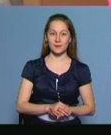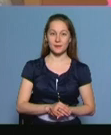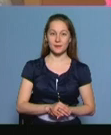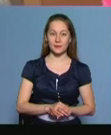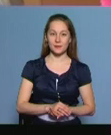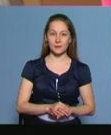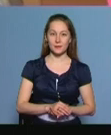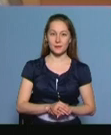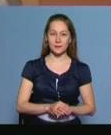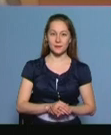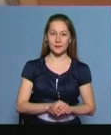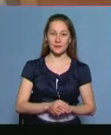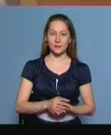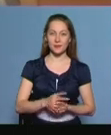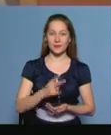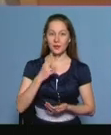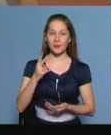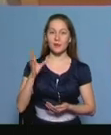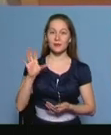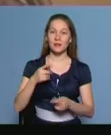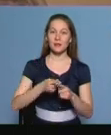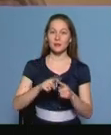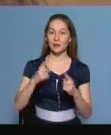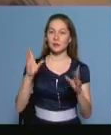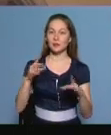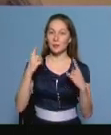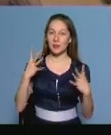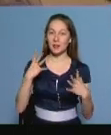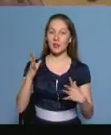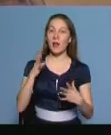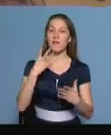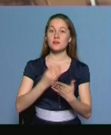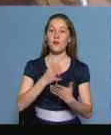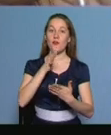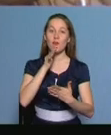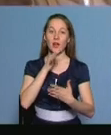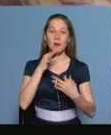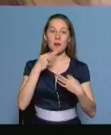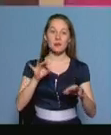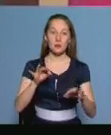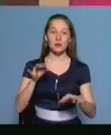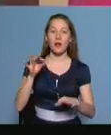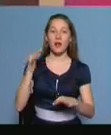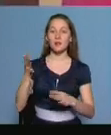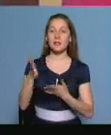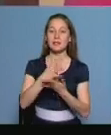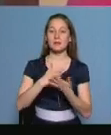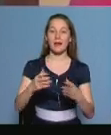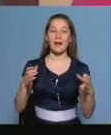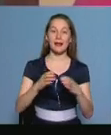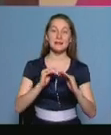они у нас какого цвета? Они у нас красные. Вот мы это четко сами видим. Понятно? Даже в свободное от уроков время Олеся Зайзединова собирает компанию